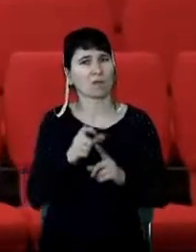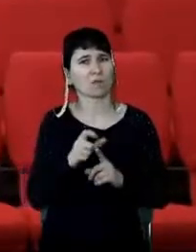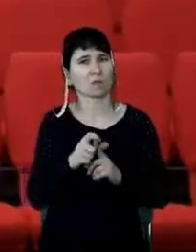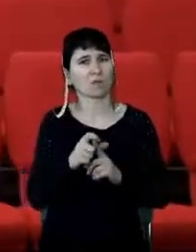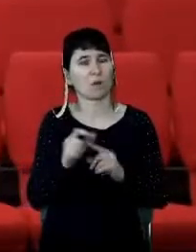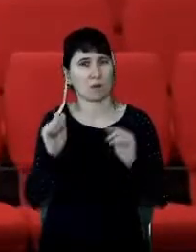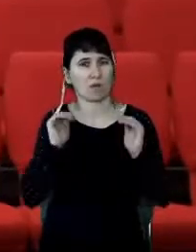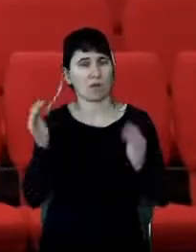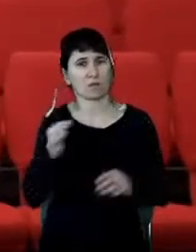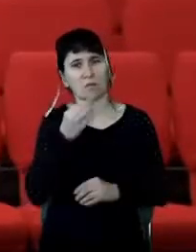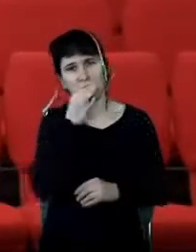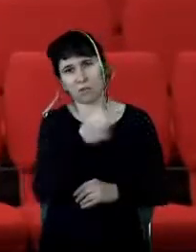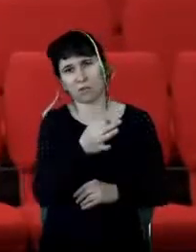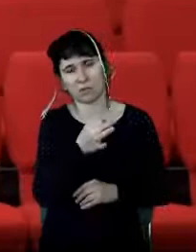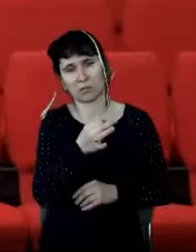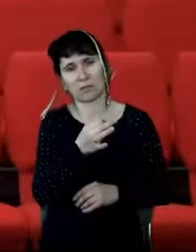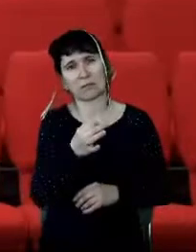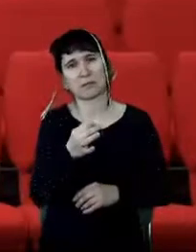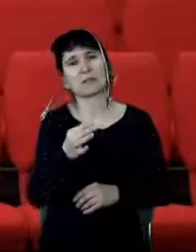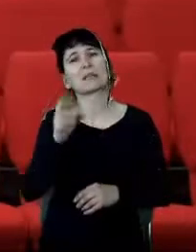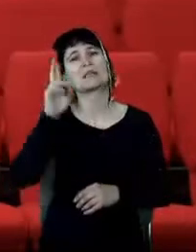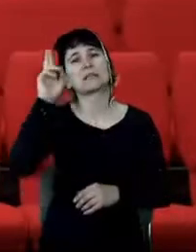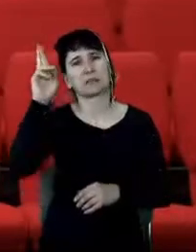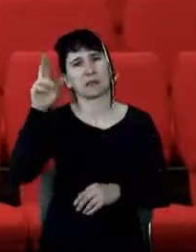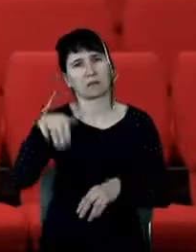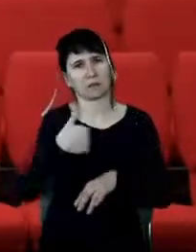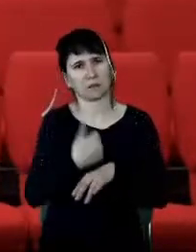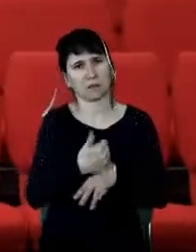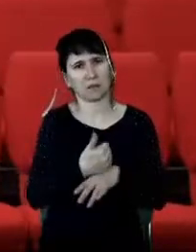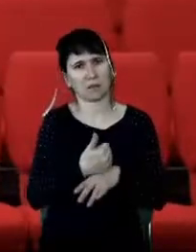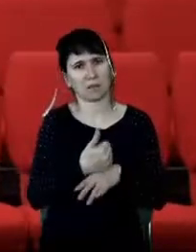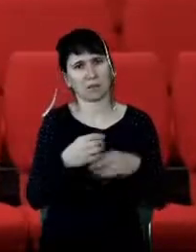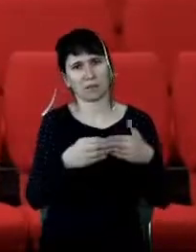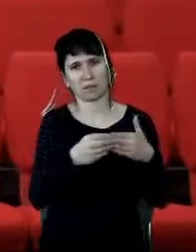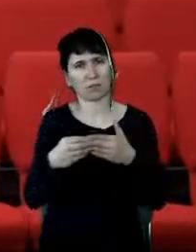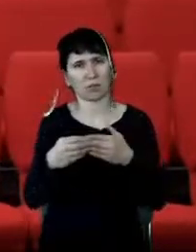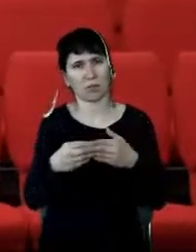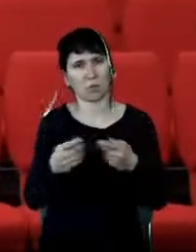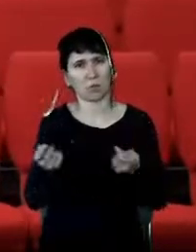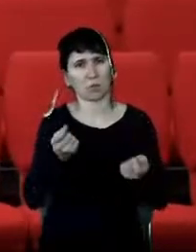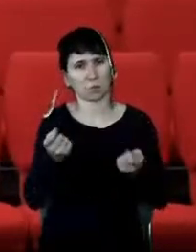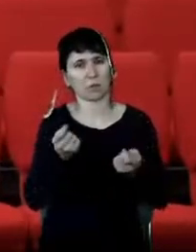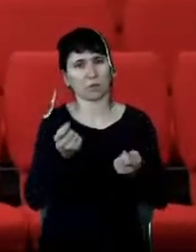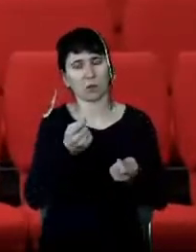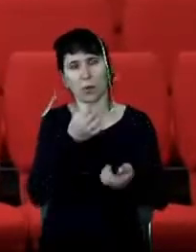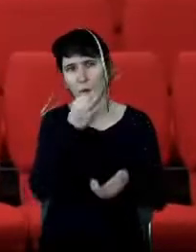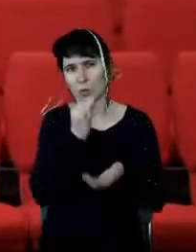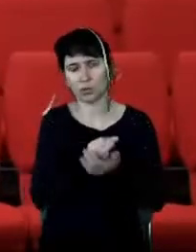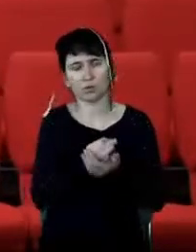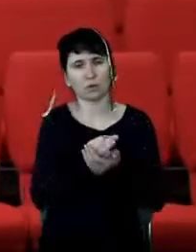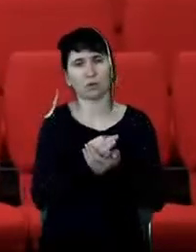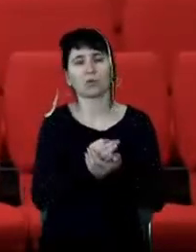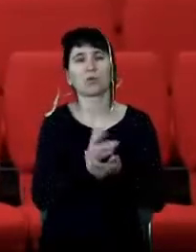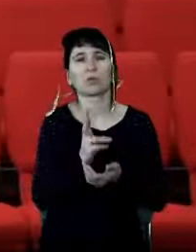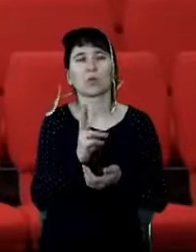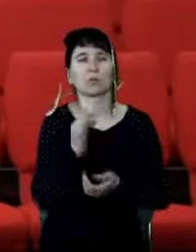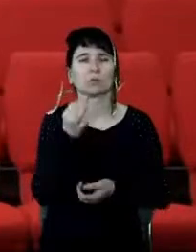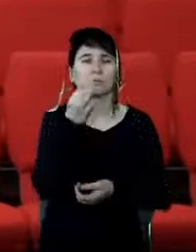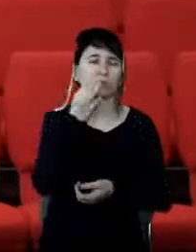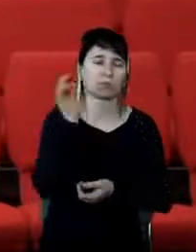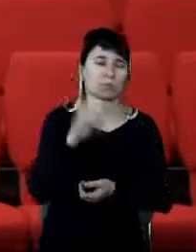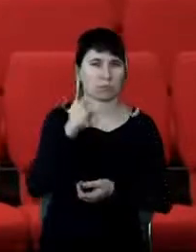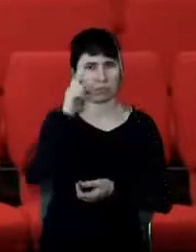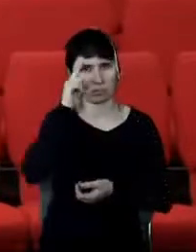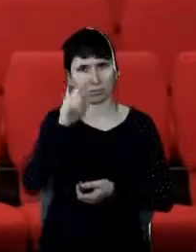нього ангел. Він сказав, я полководець. Полководець – це той, хто вміє вміло, вдало і